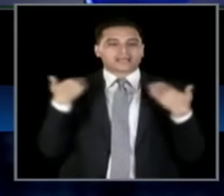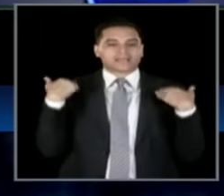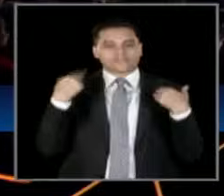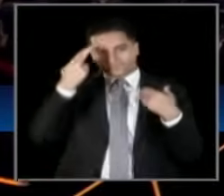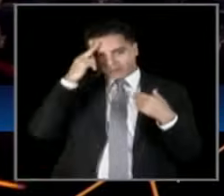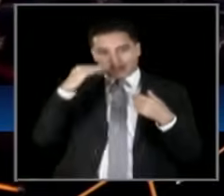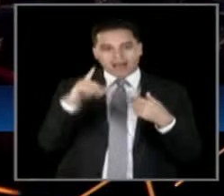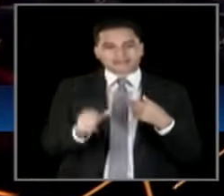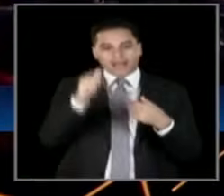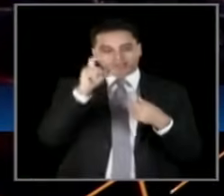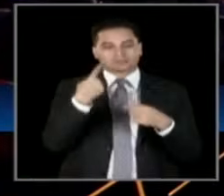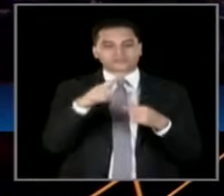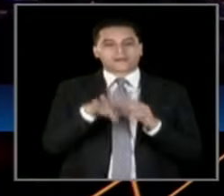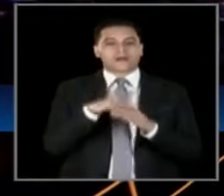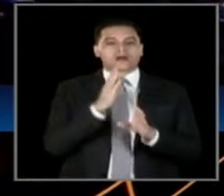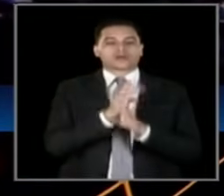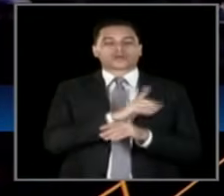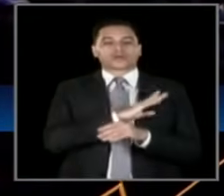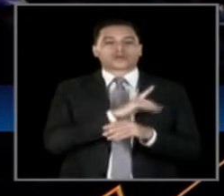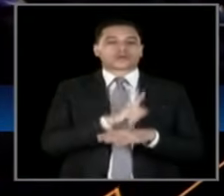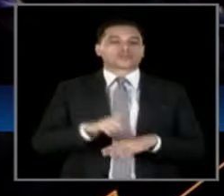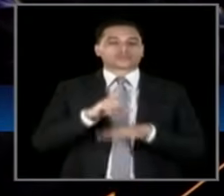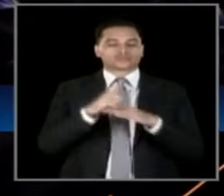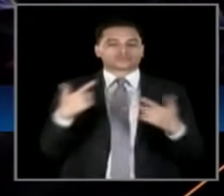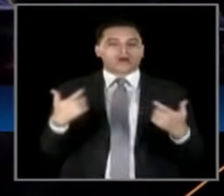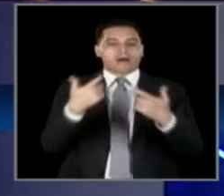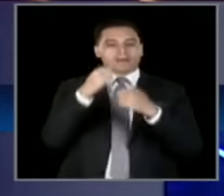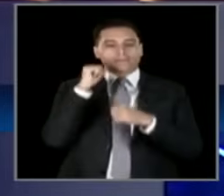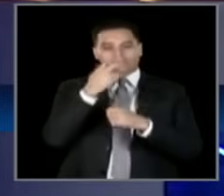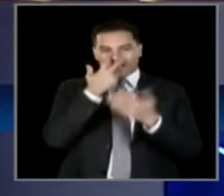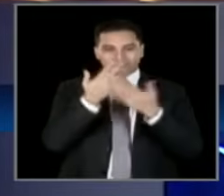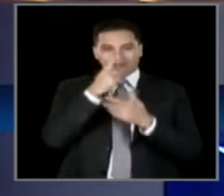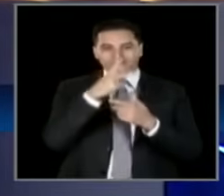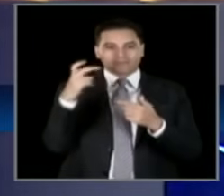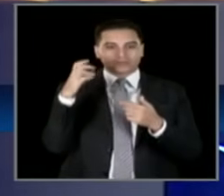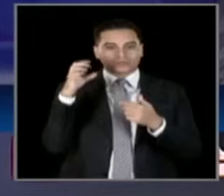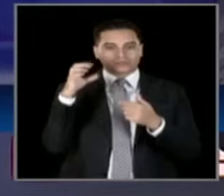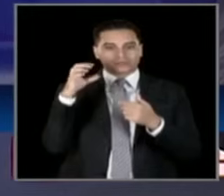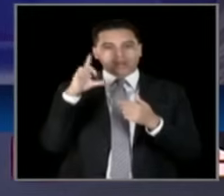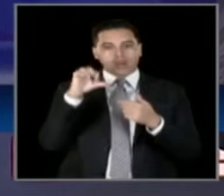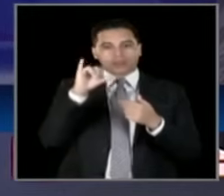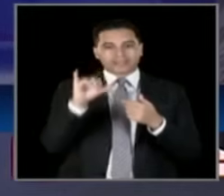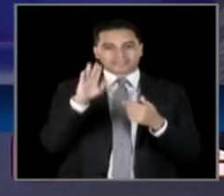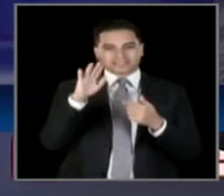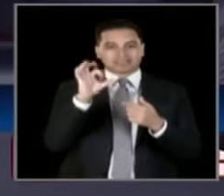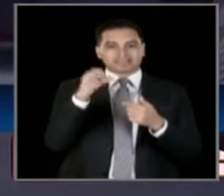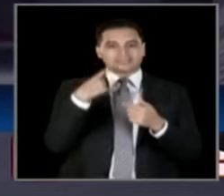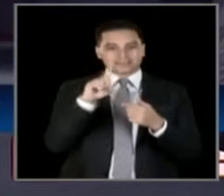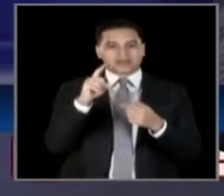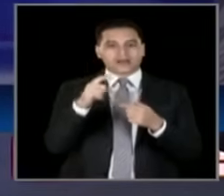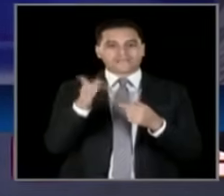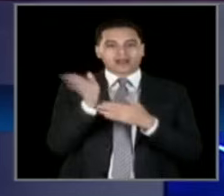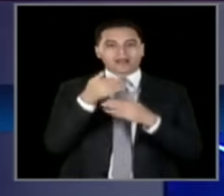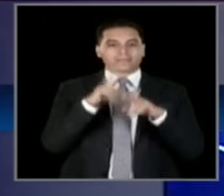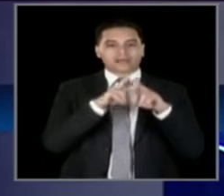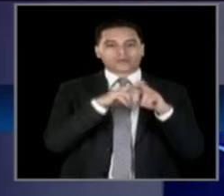علاء مطوع. صح. من هو قائد القوات الصليبية في معركة المنصورة عام 1250؟ صح. كم عدد النجوم على علم